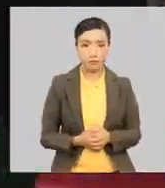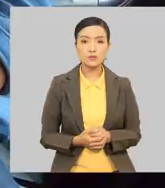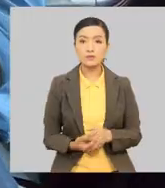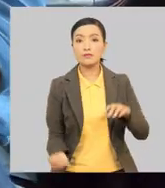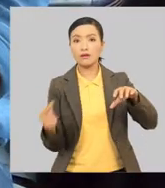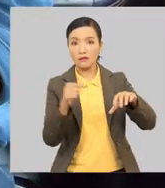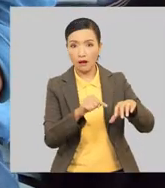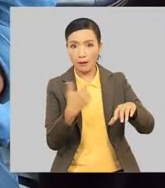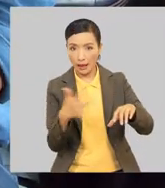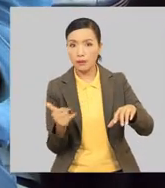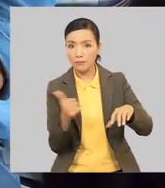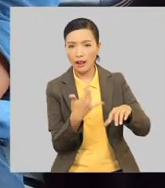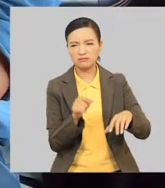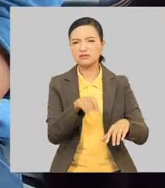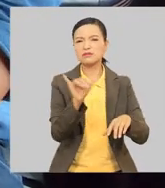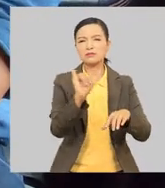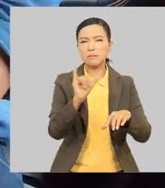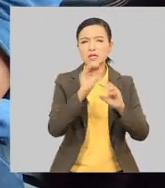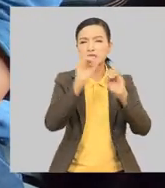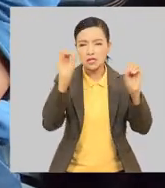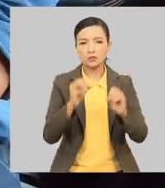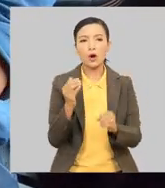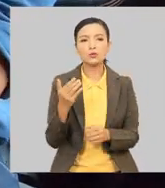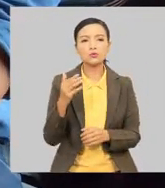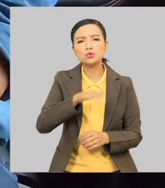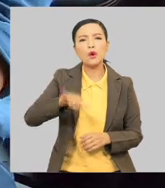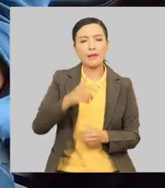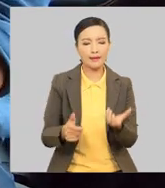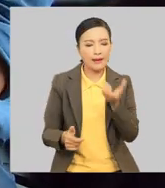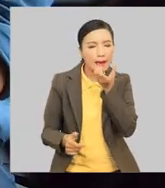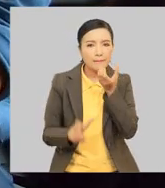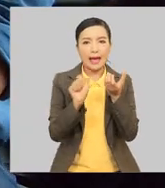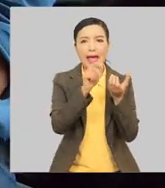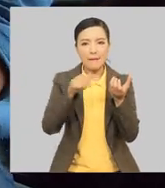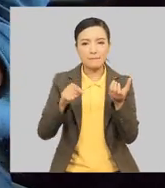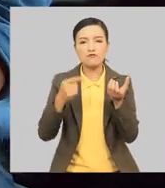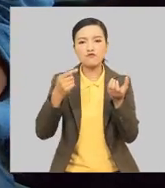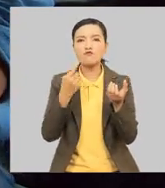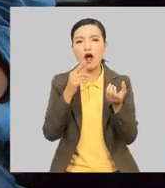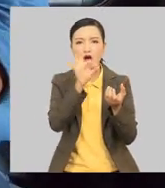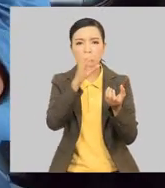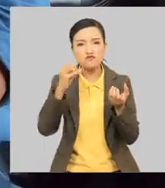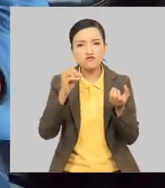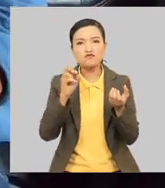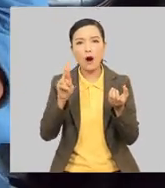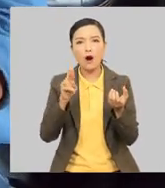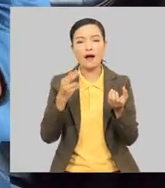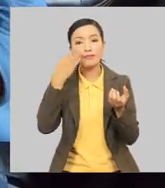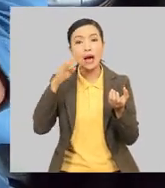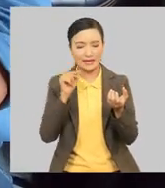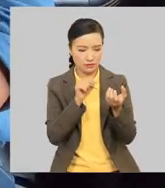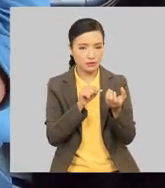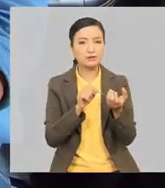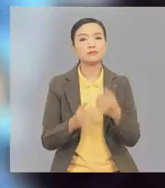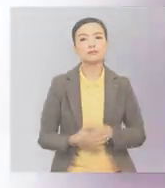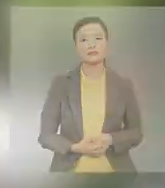ไหมครับ ตรงนี้ยังไม่เคยไปเลยค่ะเพราะปกติจะอ่านผ่านในแอป Read for the Blind เดี๋ยวตามชมพู่ไป